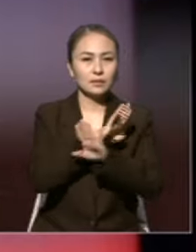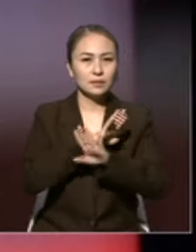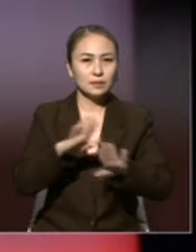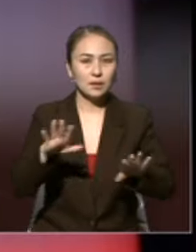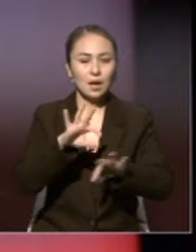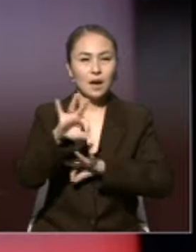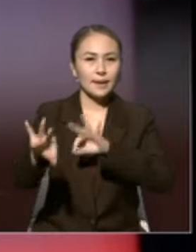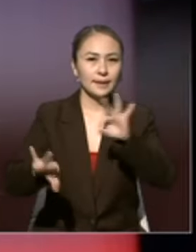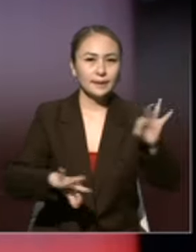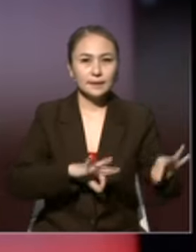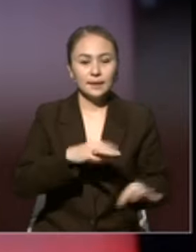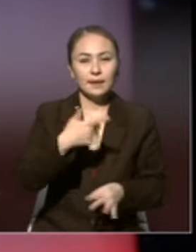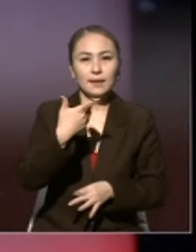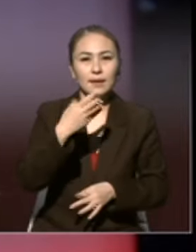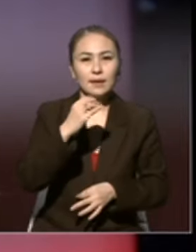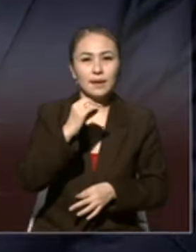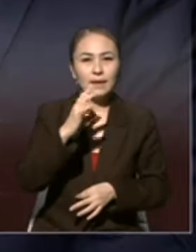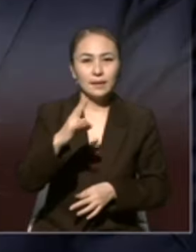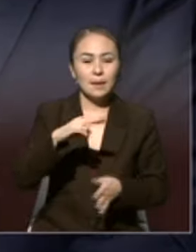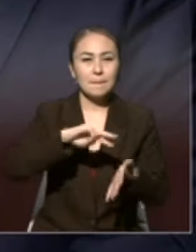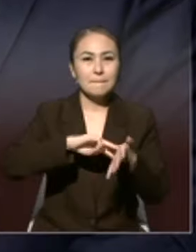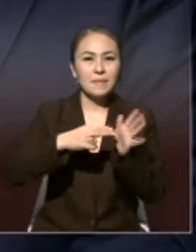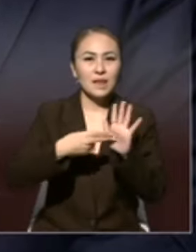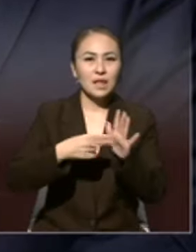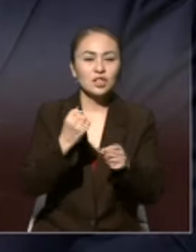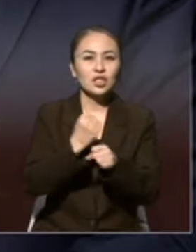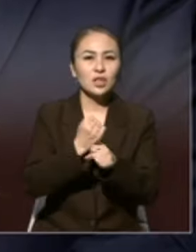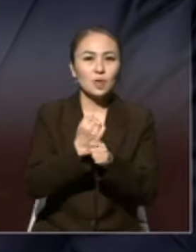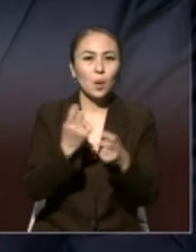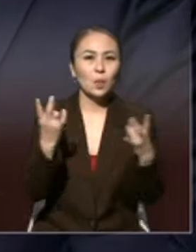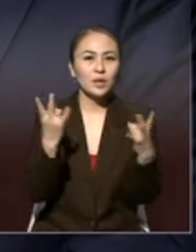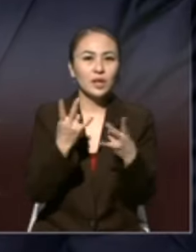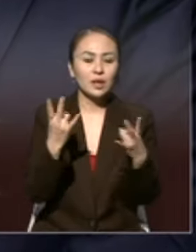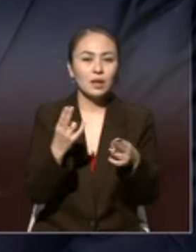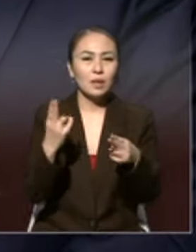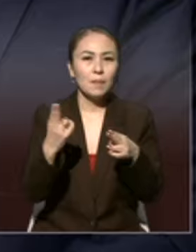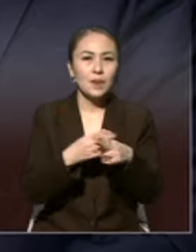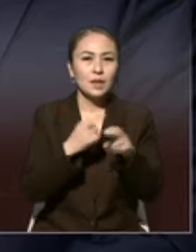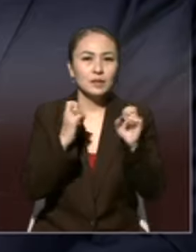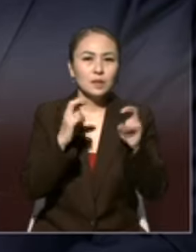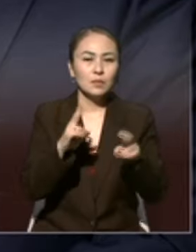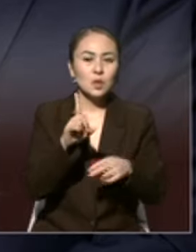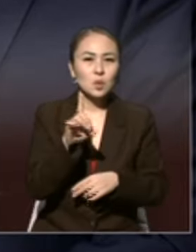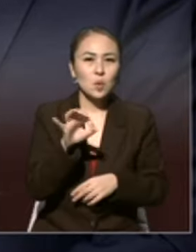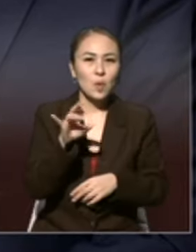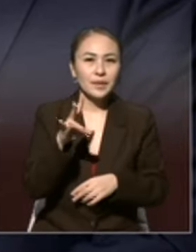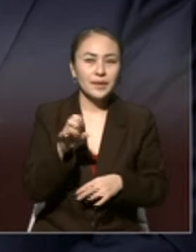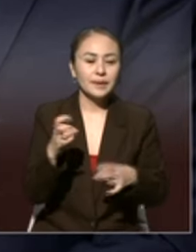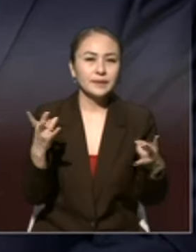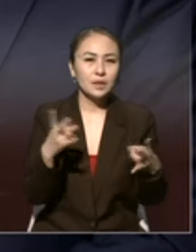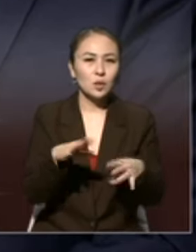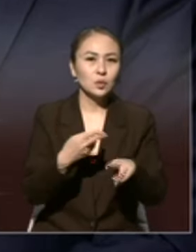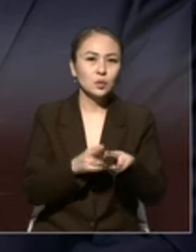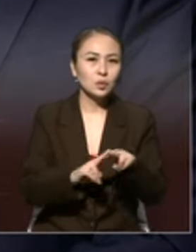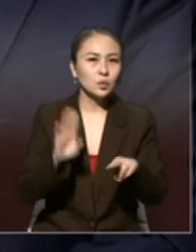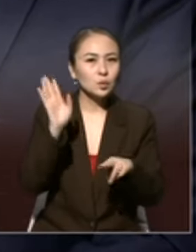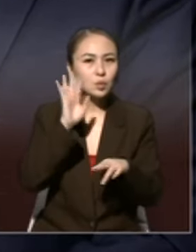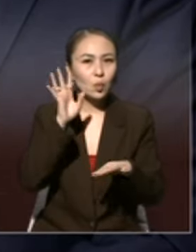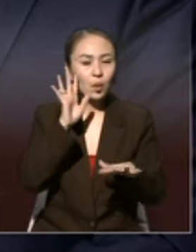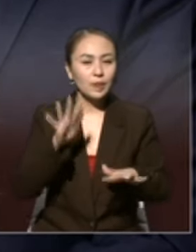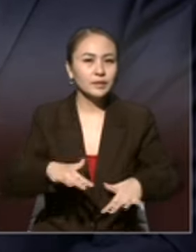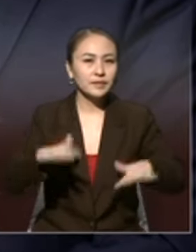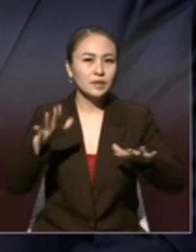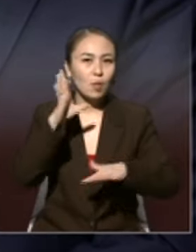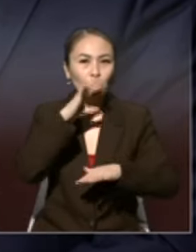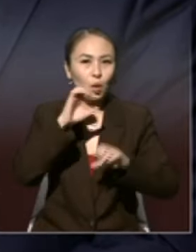арнайы генплан жасау керек. Генплан жасаған кезде қауіпті зоналары болу керек. Қауіпті зона дегеніміз ол суға, топан суға тиюі